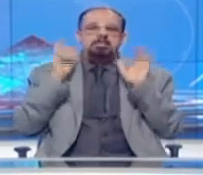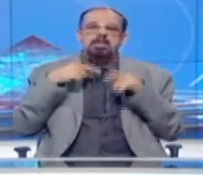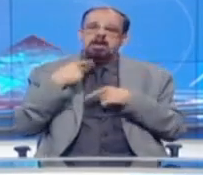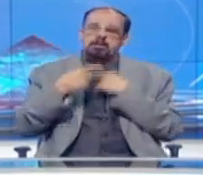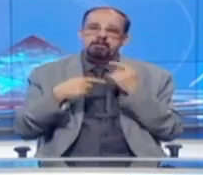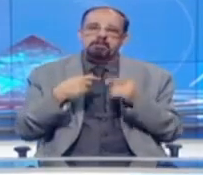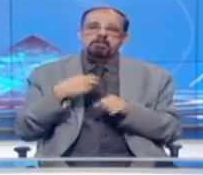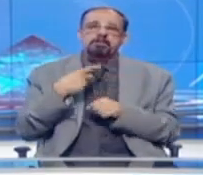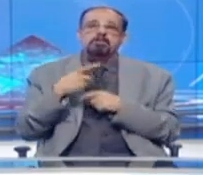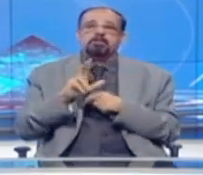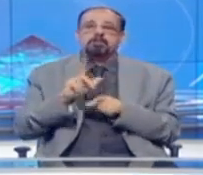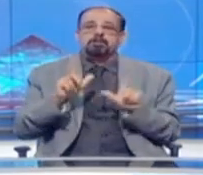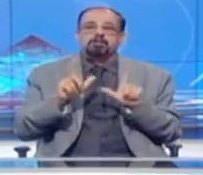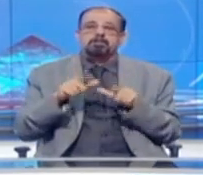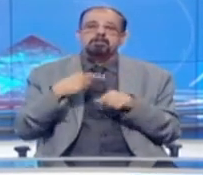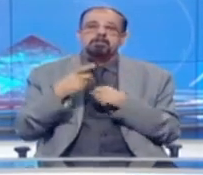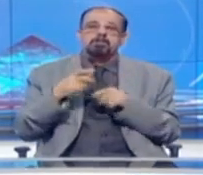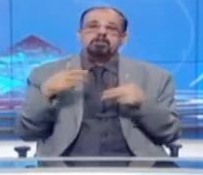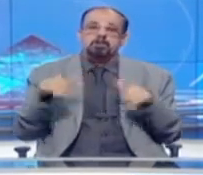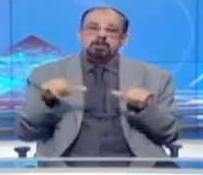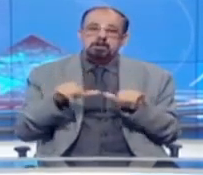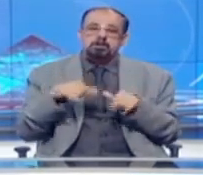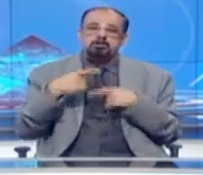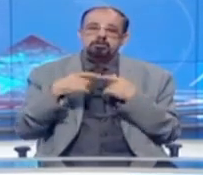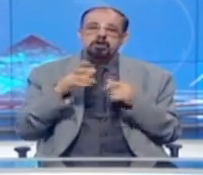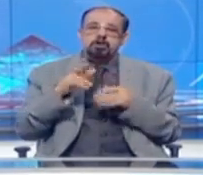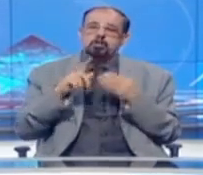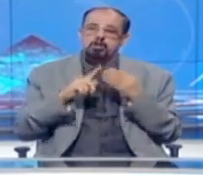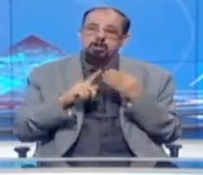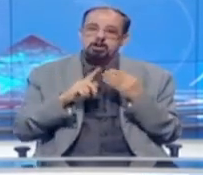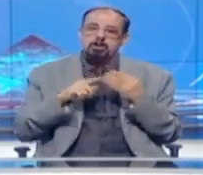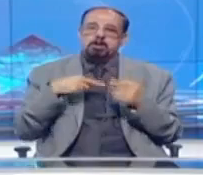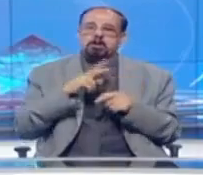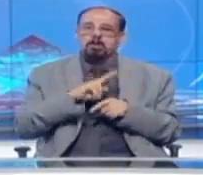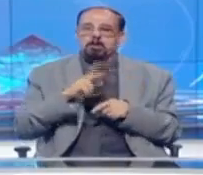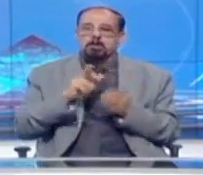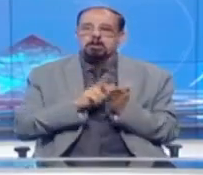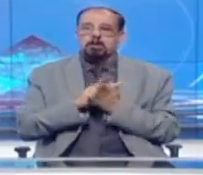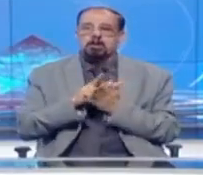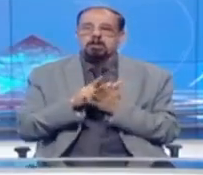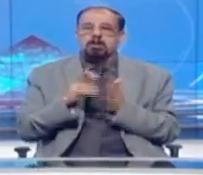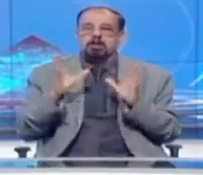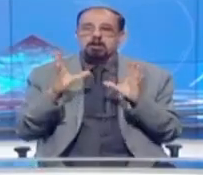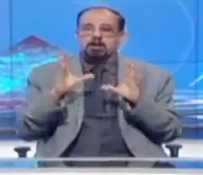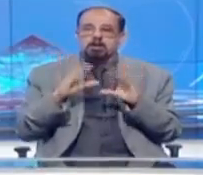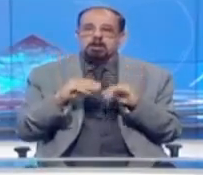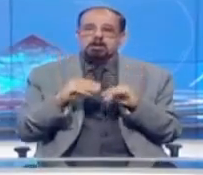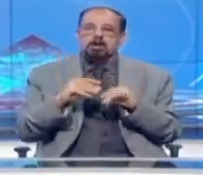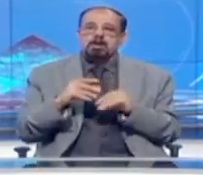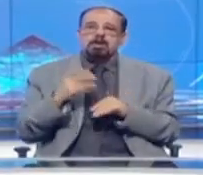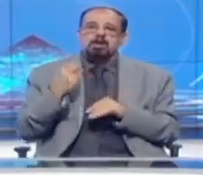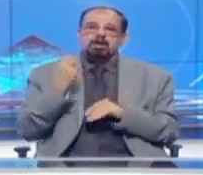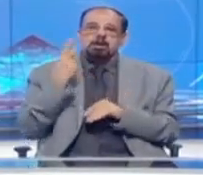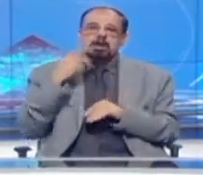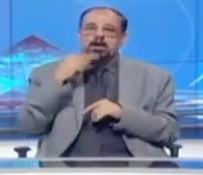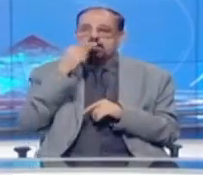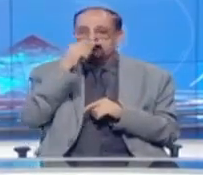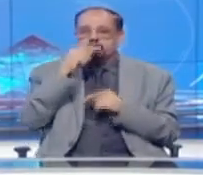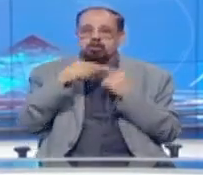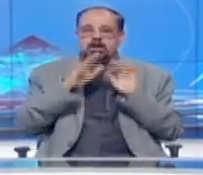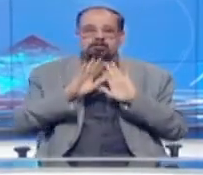به القنوات التلفزيونية وإذاعات الراديو، ليتحول المدفع وصوته إلى مجرد تقليد